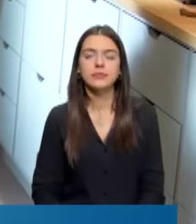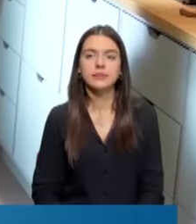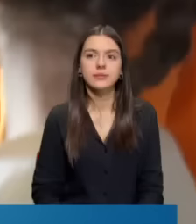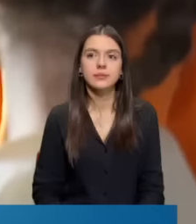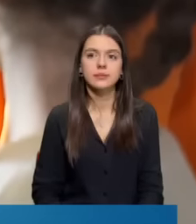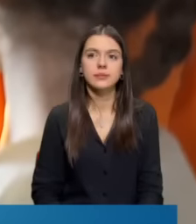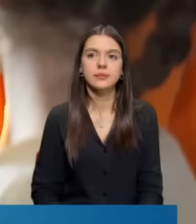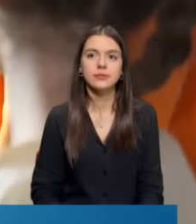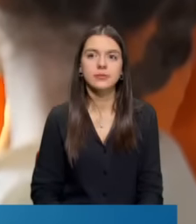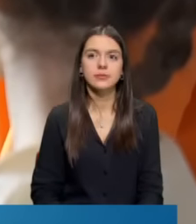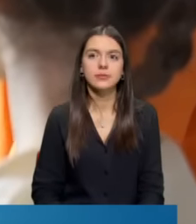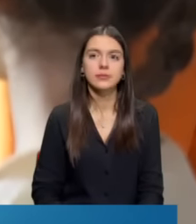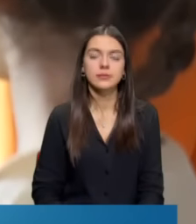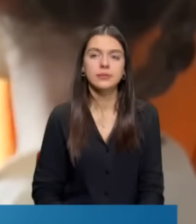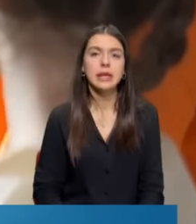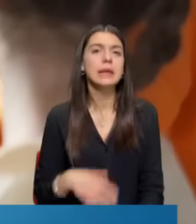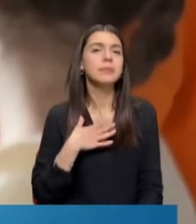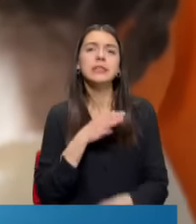yapıyoruz.